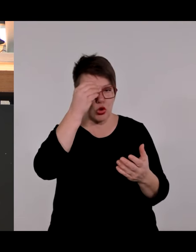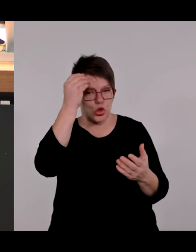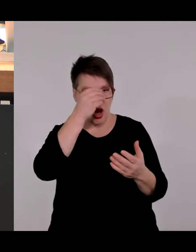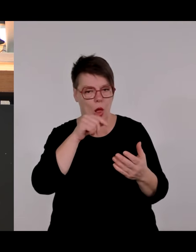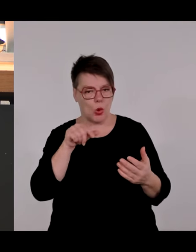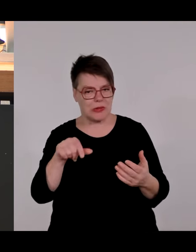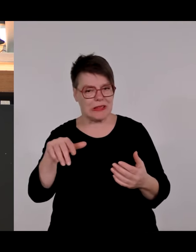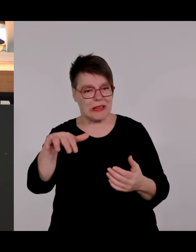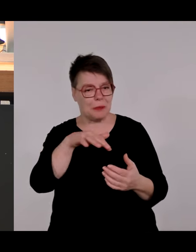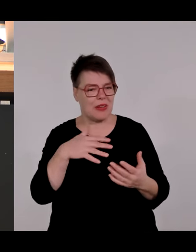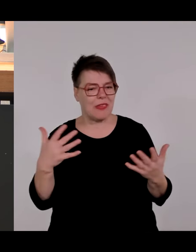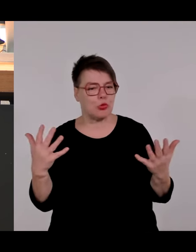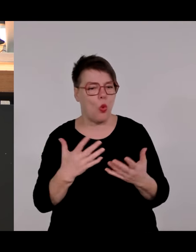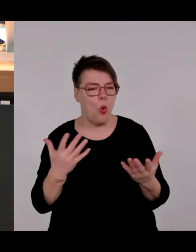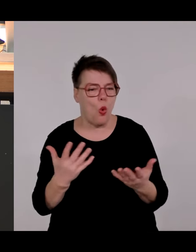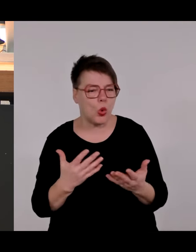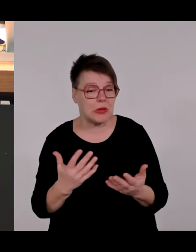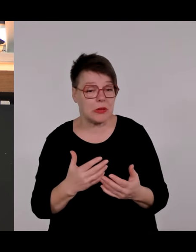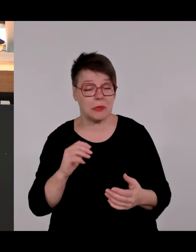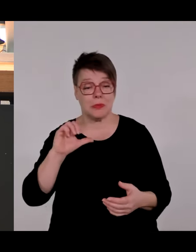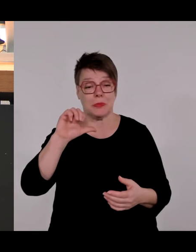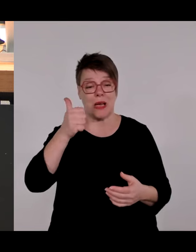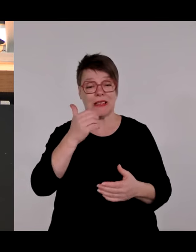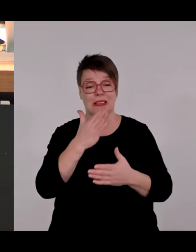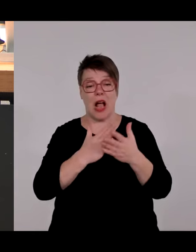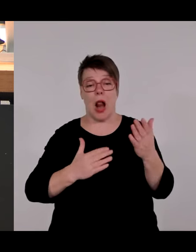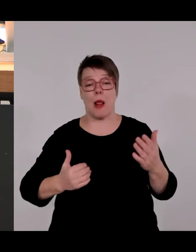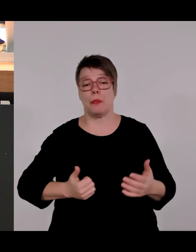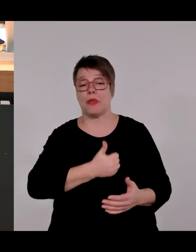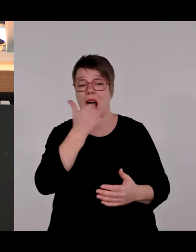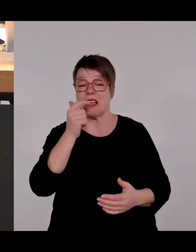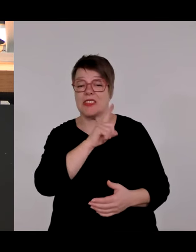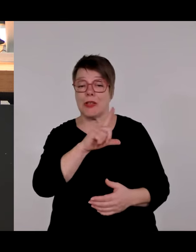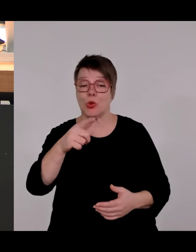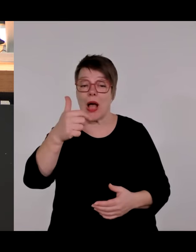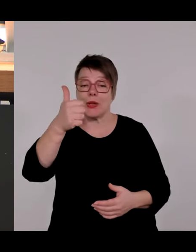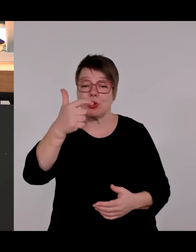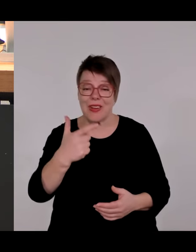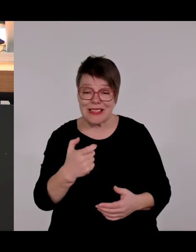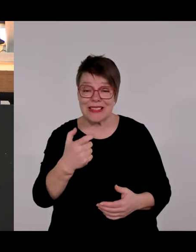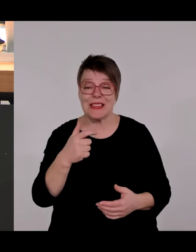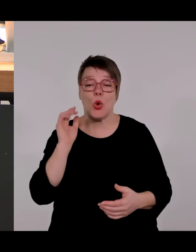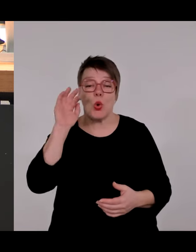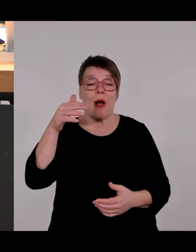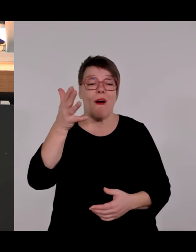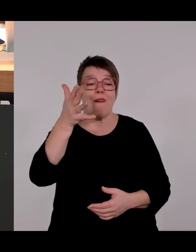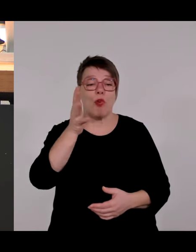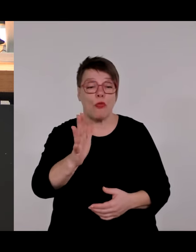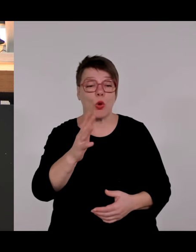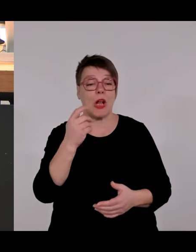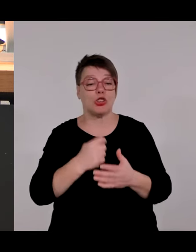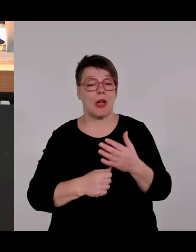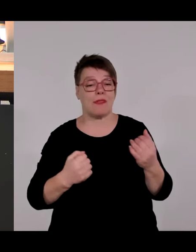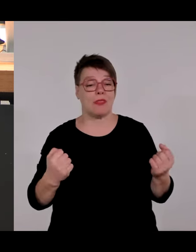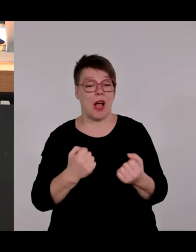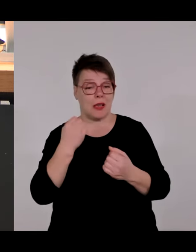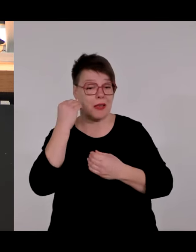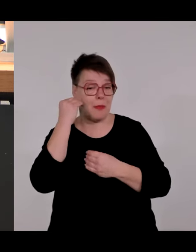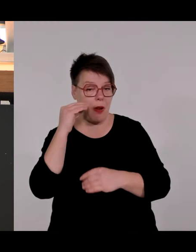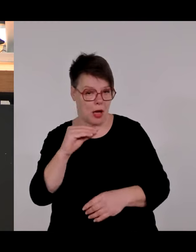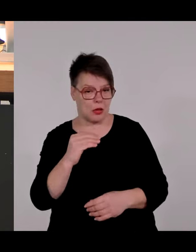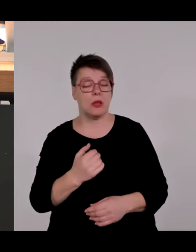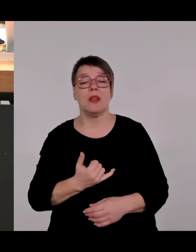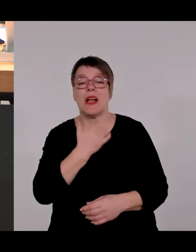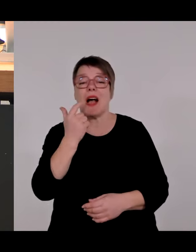bereits über 1500 Straftaten in einem Park. Was haben wir da für Straftaten? Verstoß gegen das